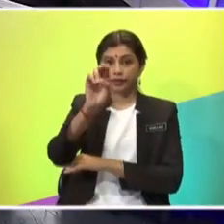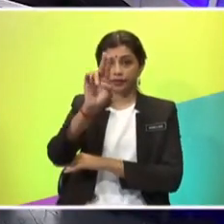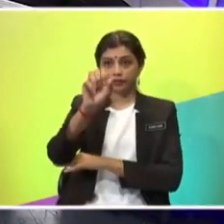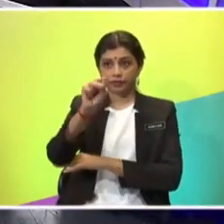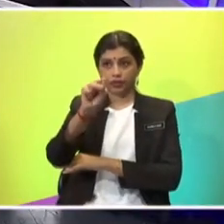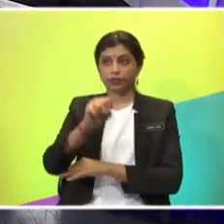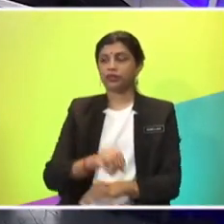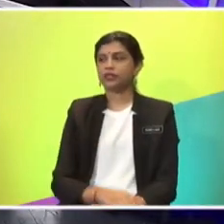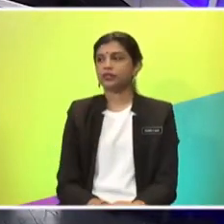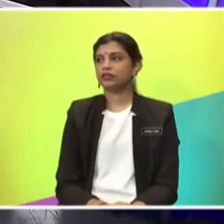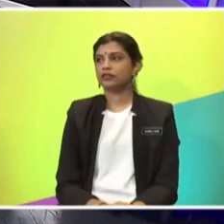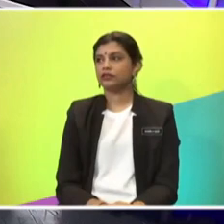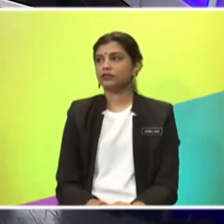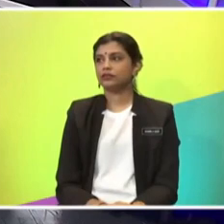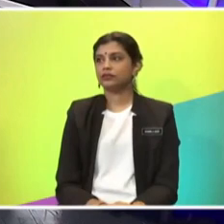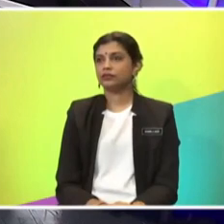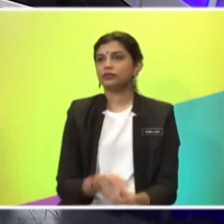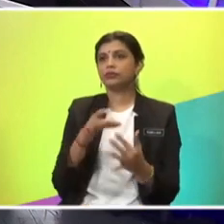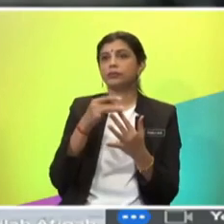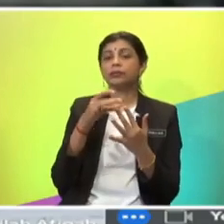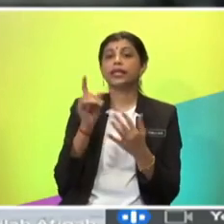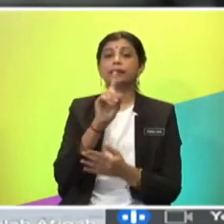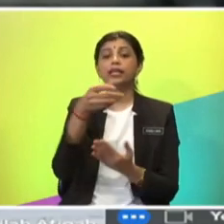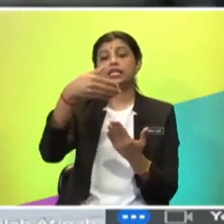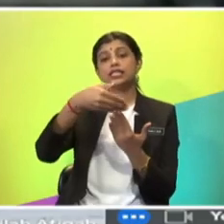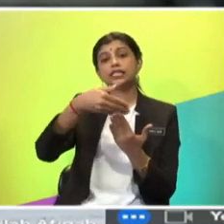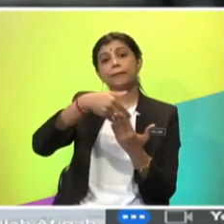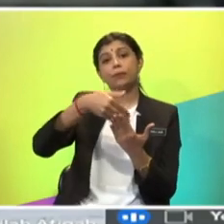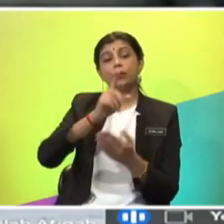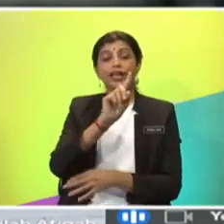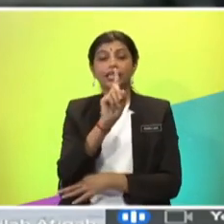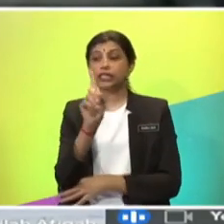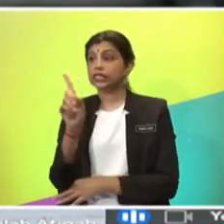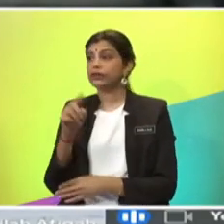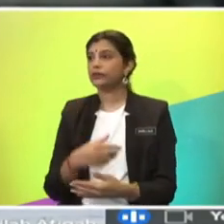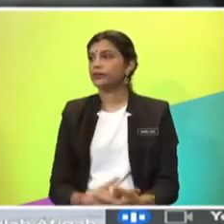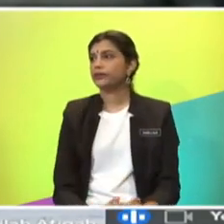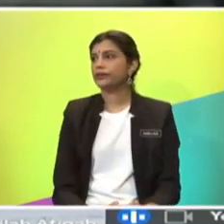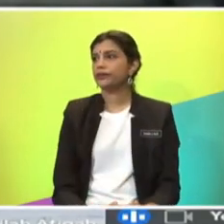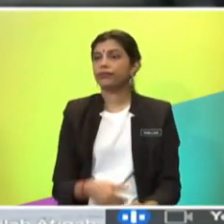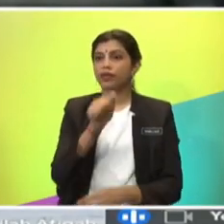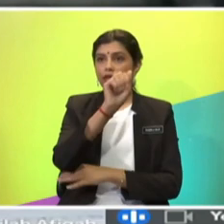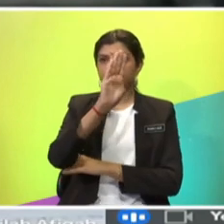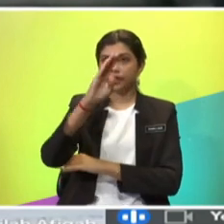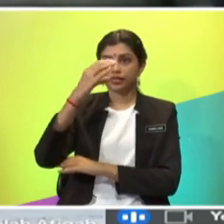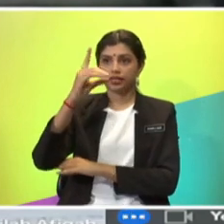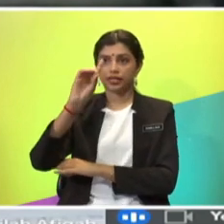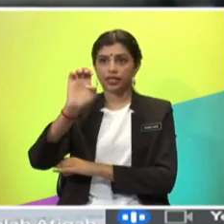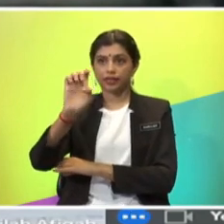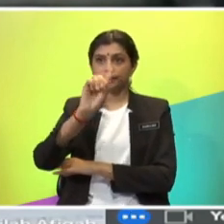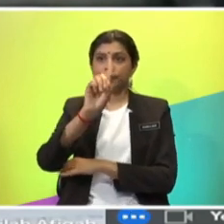Louis pilih. Louis nak sampul apa? Okey. Kita ada sampul A, B, C dan D.